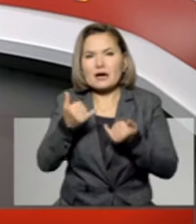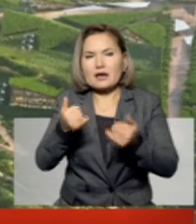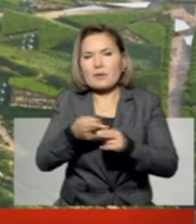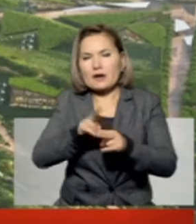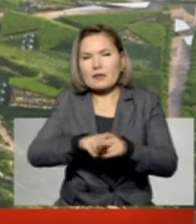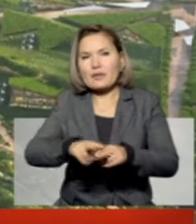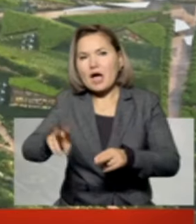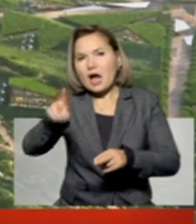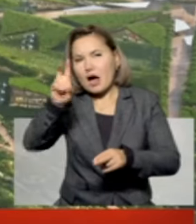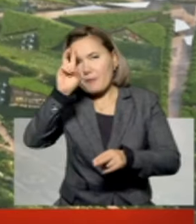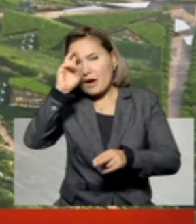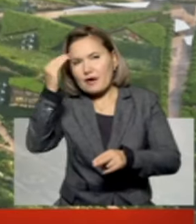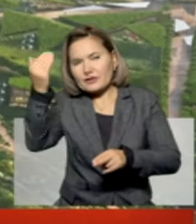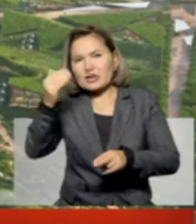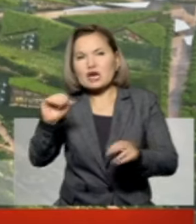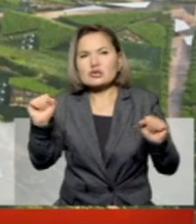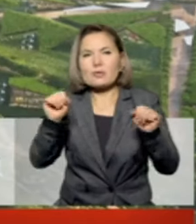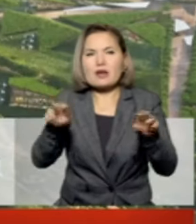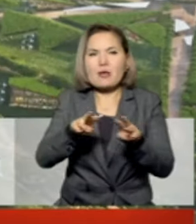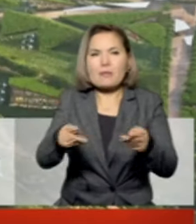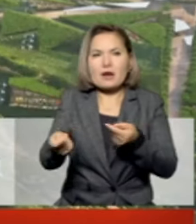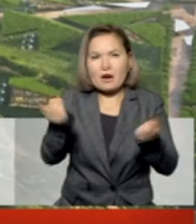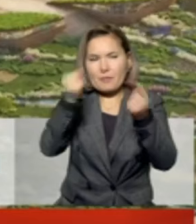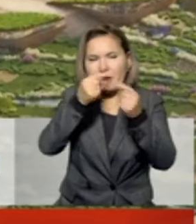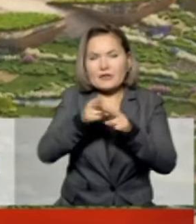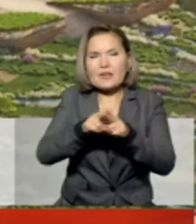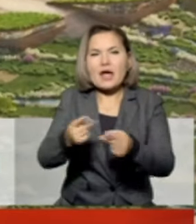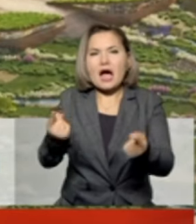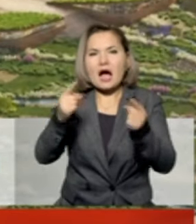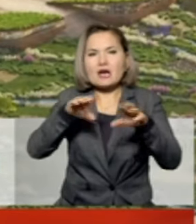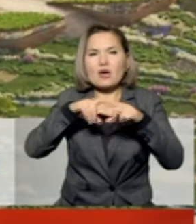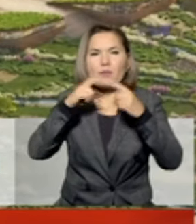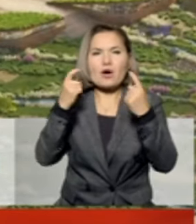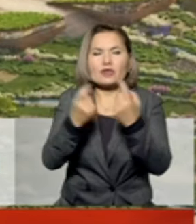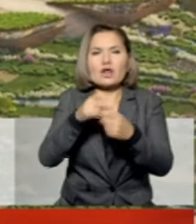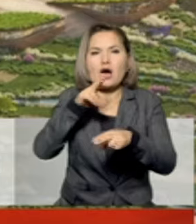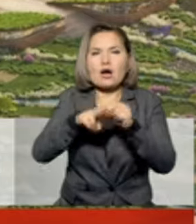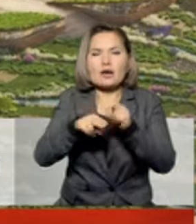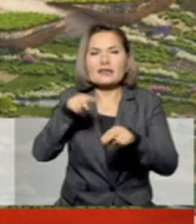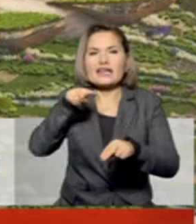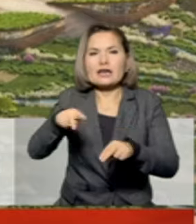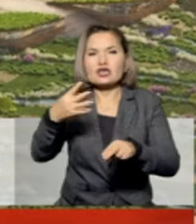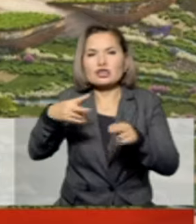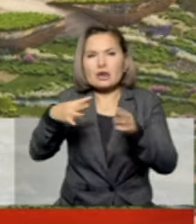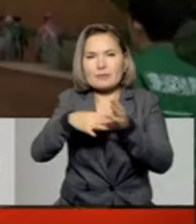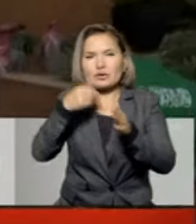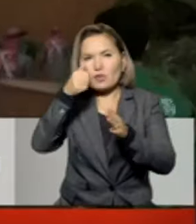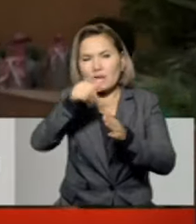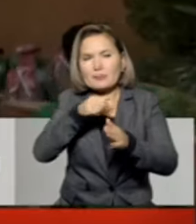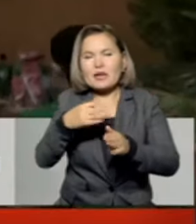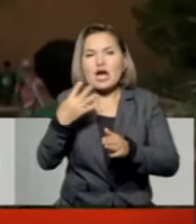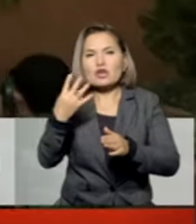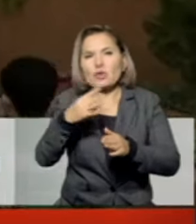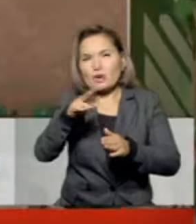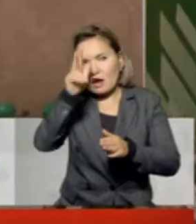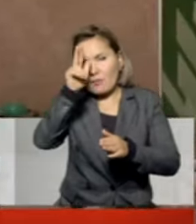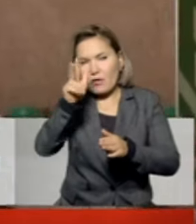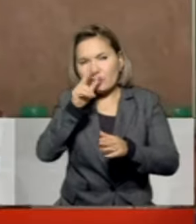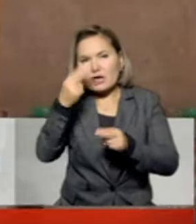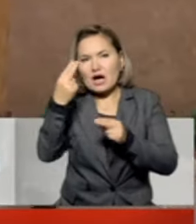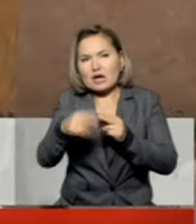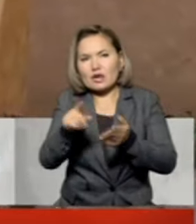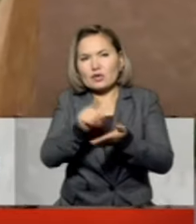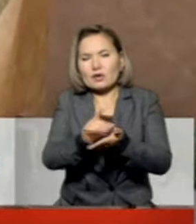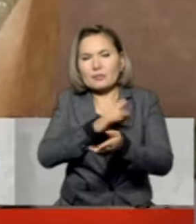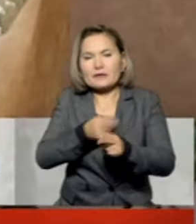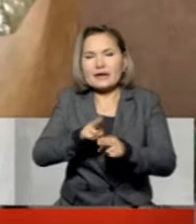арналған. Корольдіктің спорт министрлігі мәлімдегендей, алып кешеннің құрылысы 2029 жылдың 4-90-ында аяқталуы